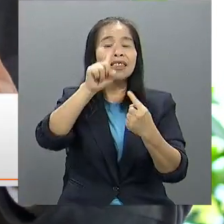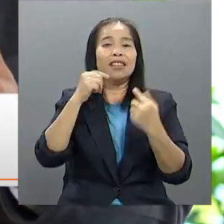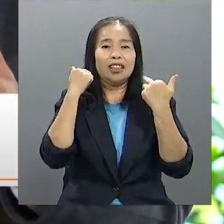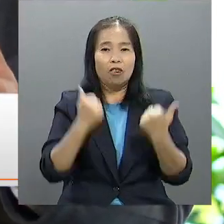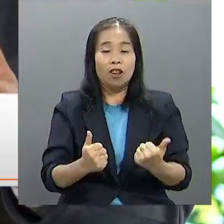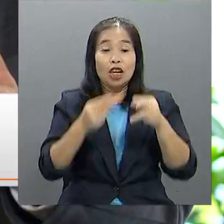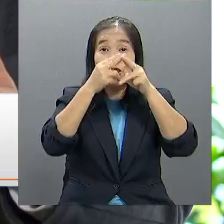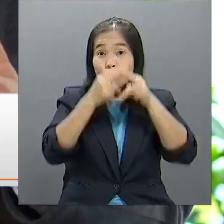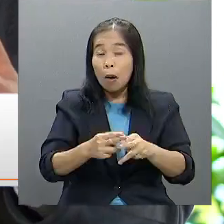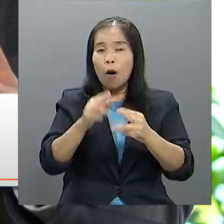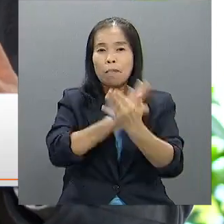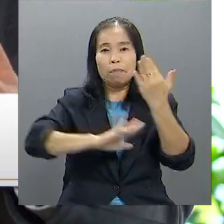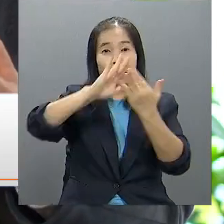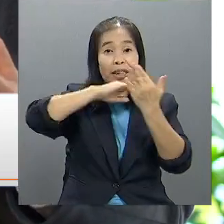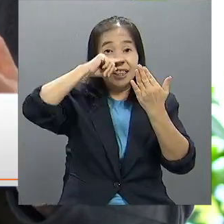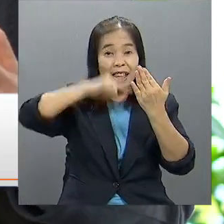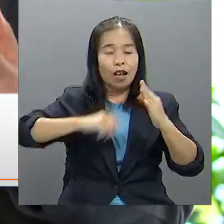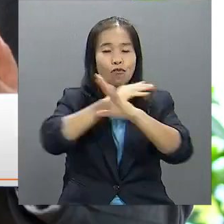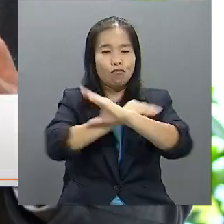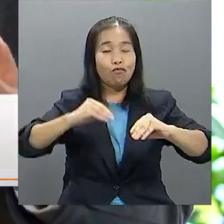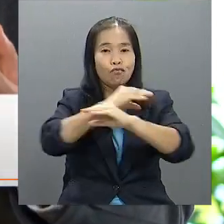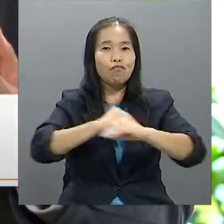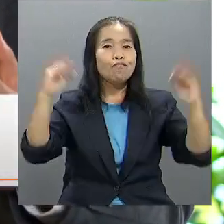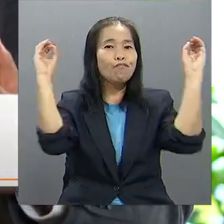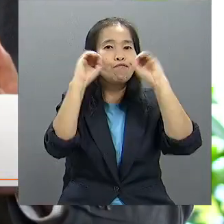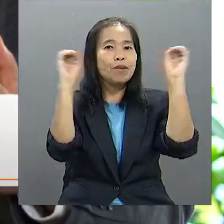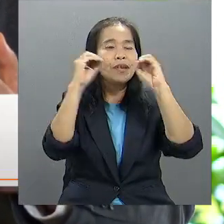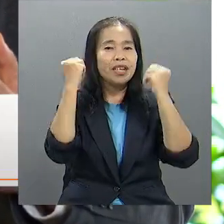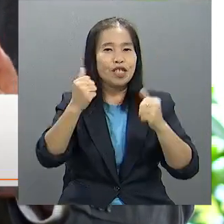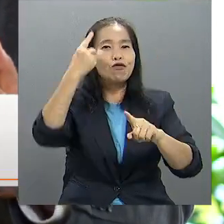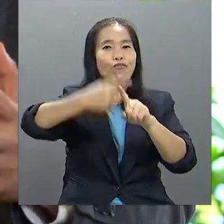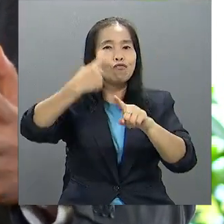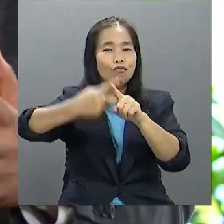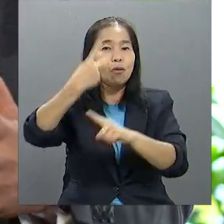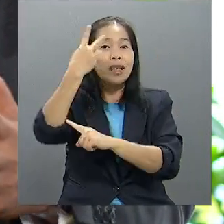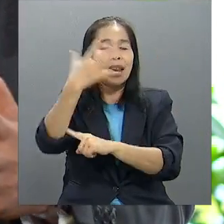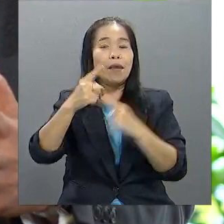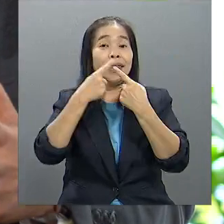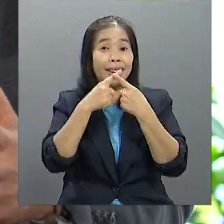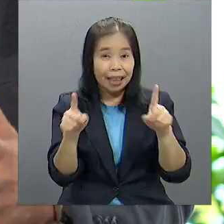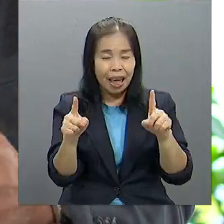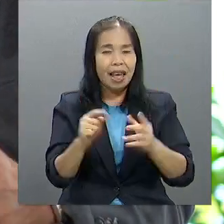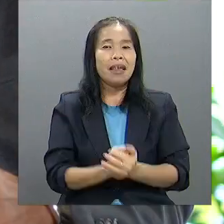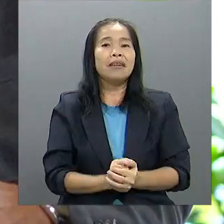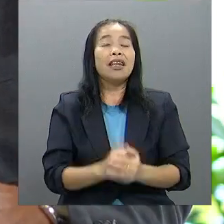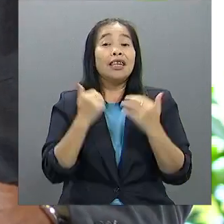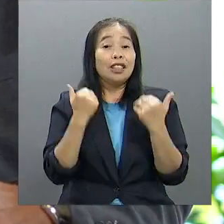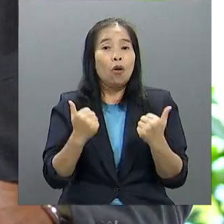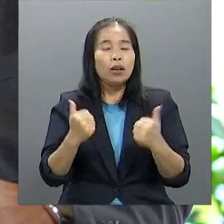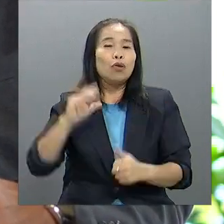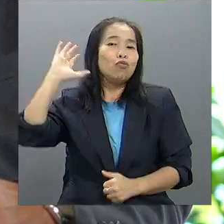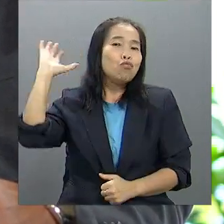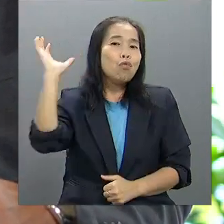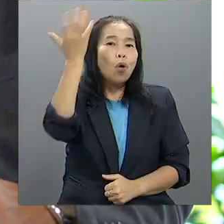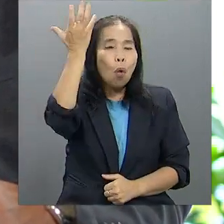เกือบ2เดือนแล้วนะแต่ว่าเราต้องยอมรับความจริงการระบาดใหญ่ๆทั่วโลกเนี่ยนะครับ